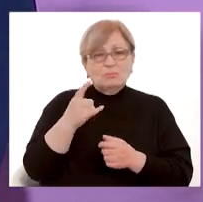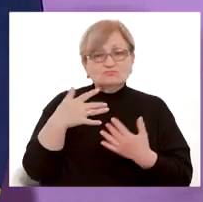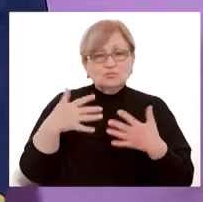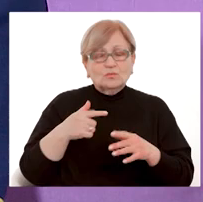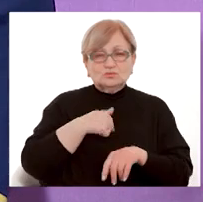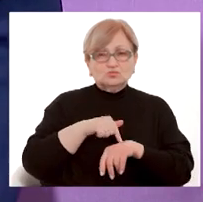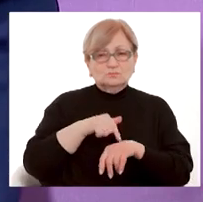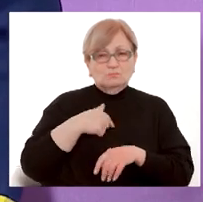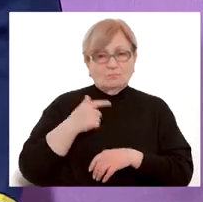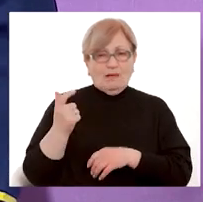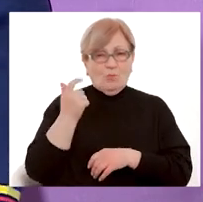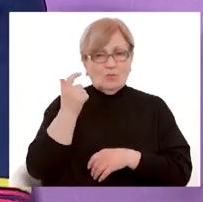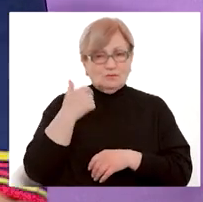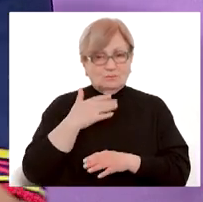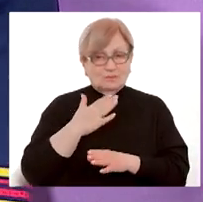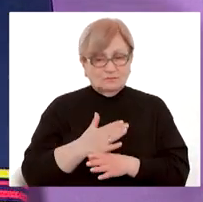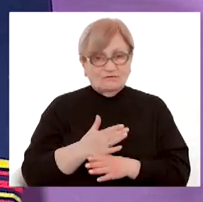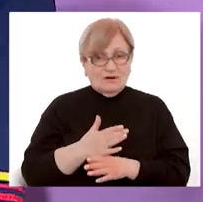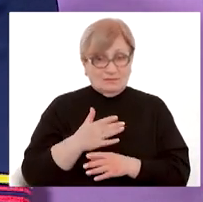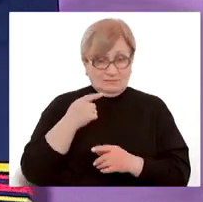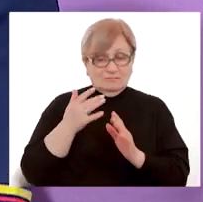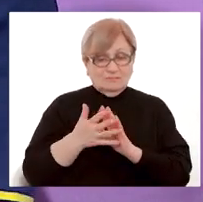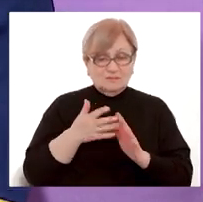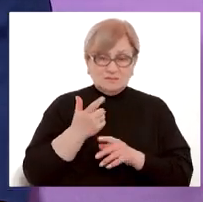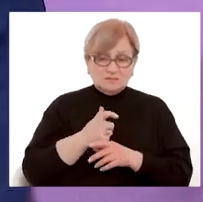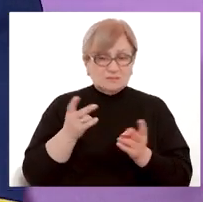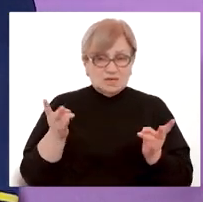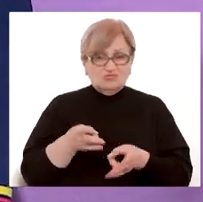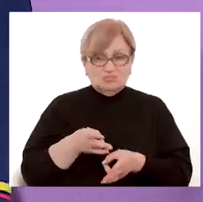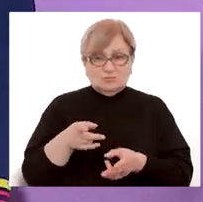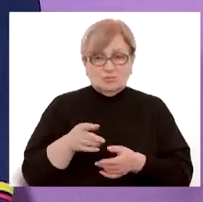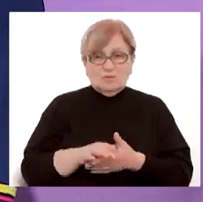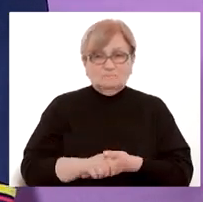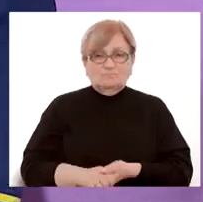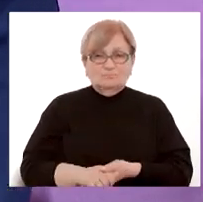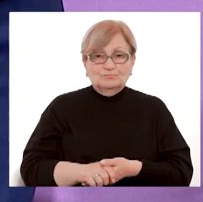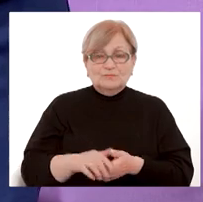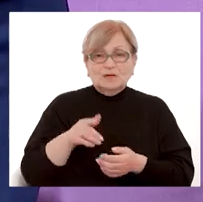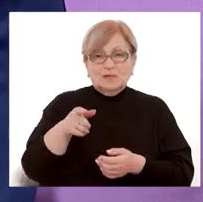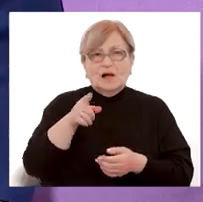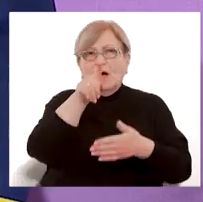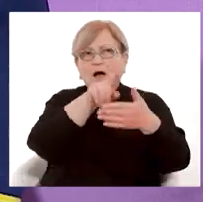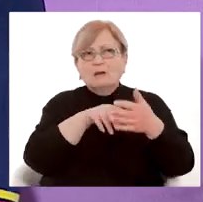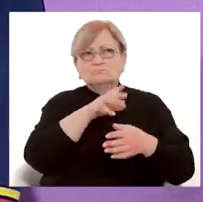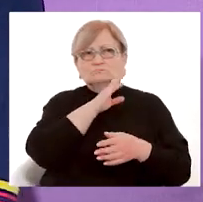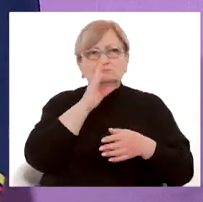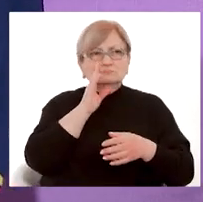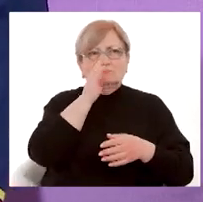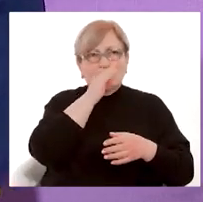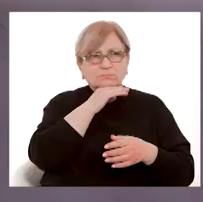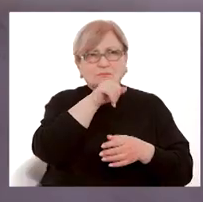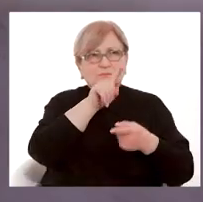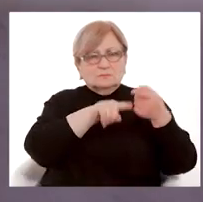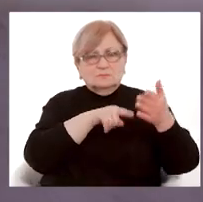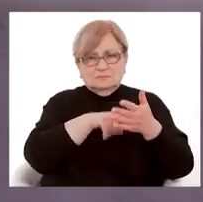შეგვიძლია მიმსჯელოთ ამ დროს, ხომ? აი თვითონაც რა ჩართულია, თან დამოუკიდებლობისთვის საჭირო უნარები ვითარდება, ხომ? არ არის დამოკიდებული მოდივად მშობელზე. აი